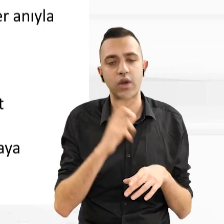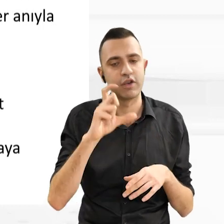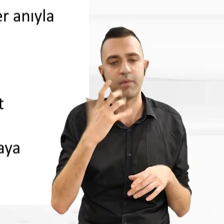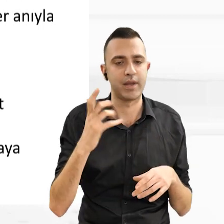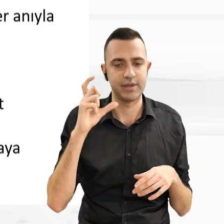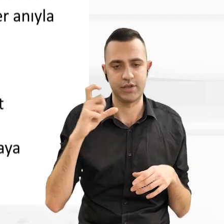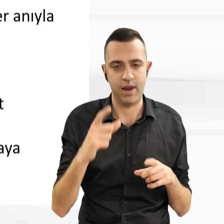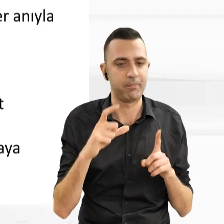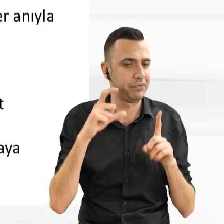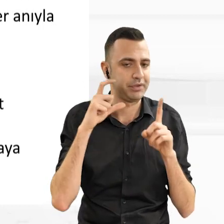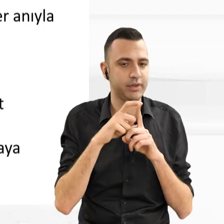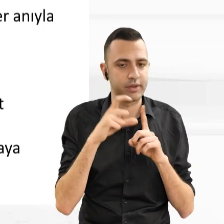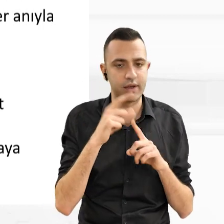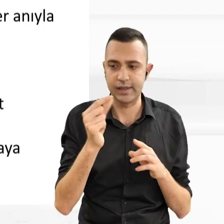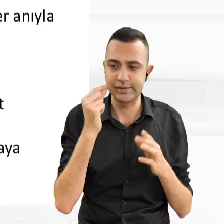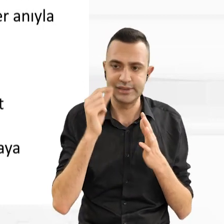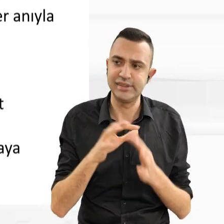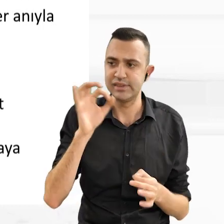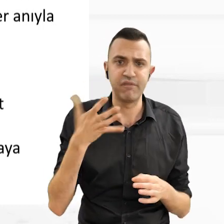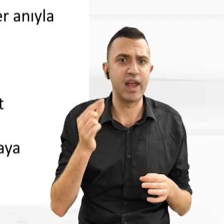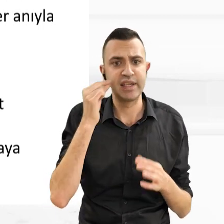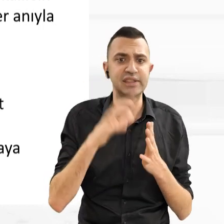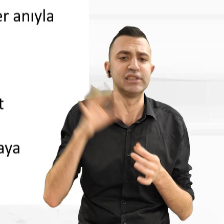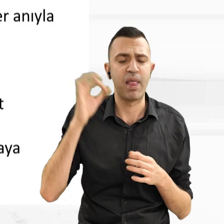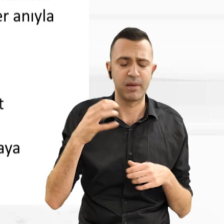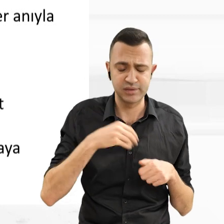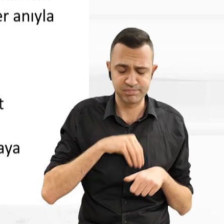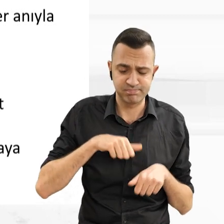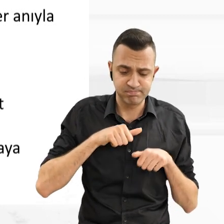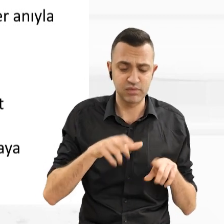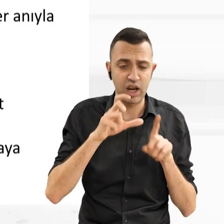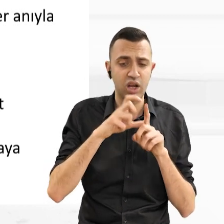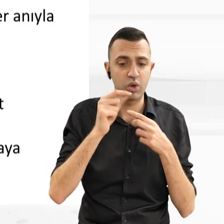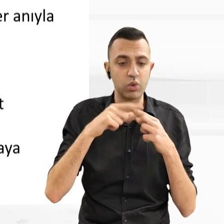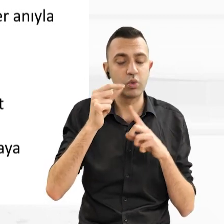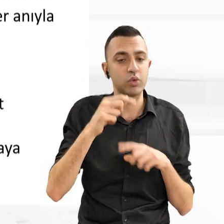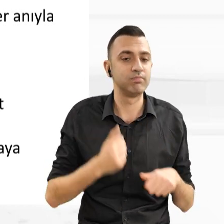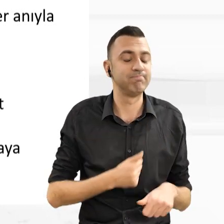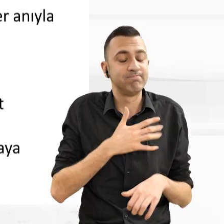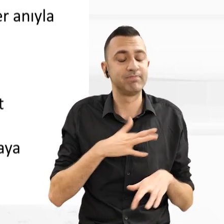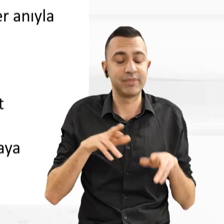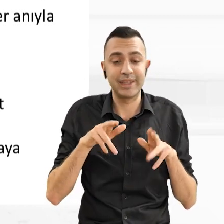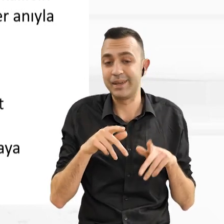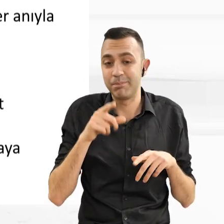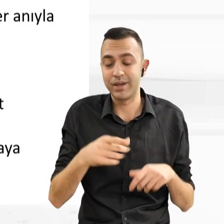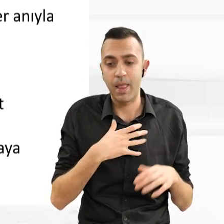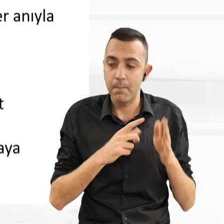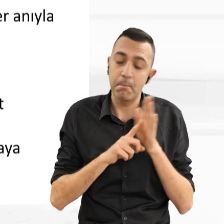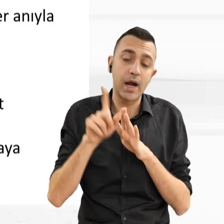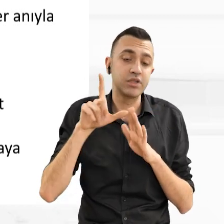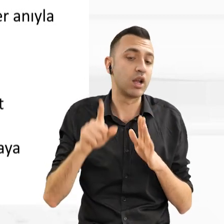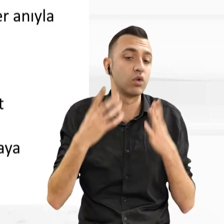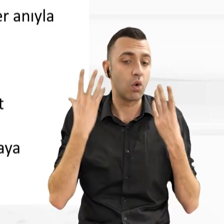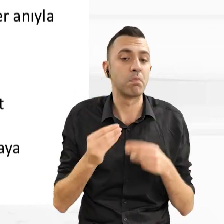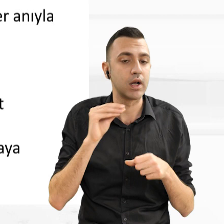C seçelim değil bakalım insanın ve insanlığın temel duygularına dürtülerine odaklanmak sayı başarıya götürecek hareket